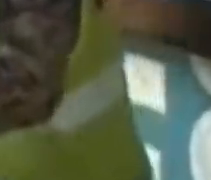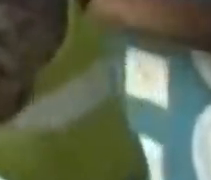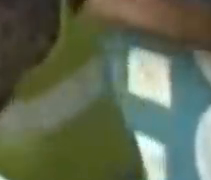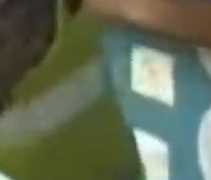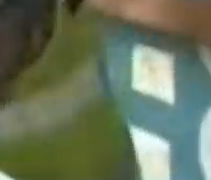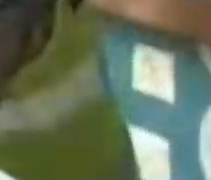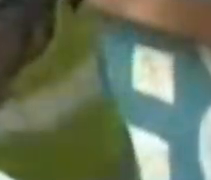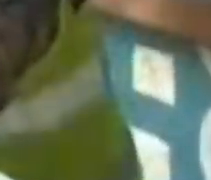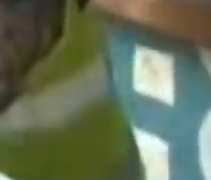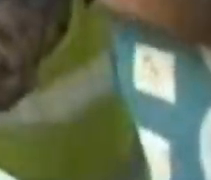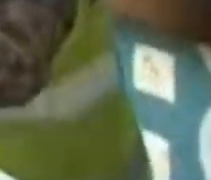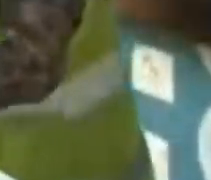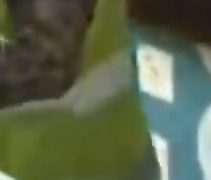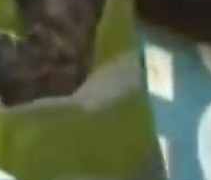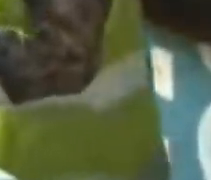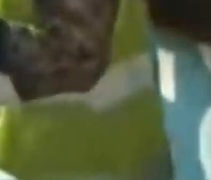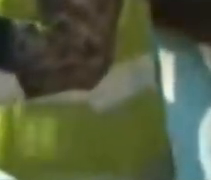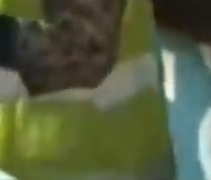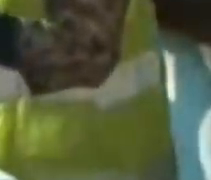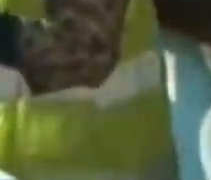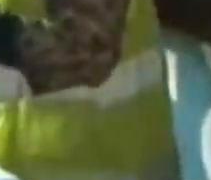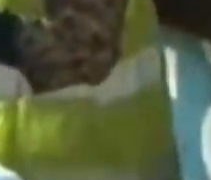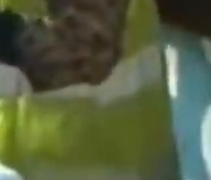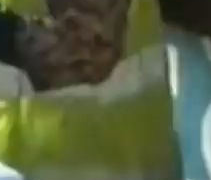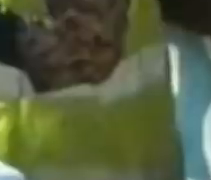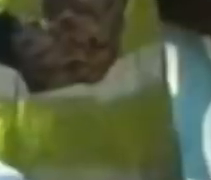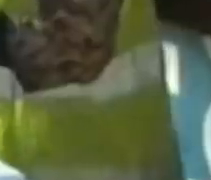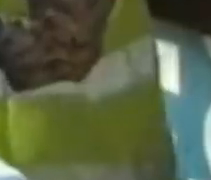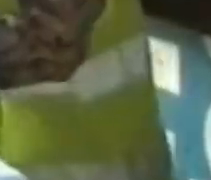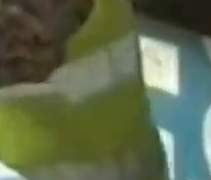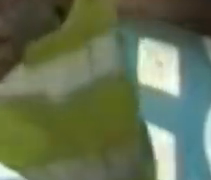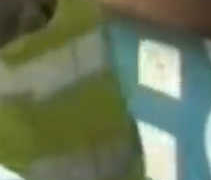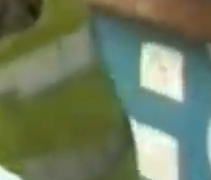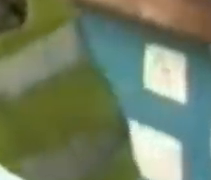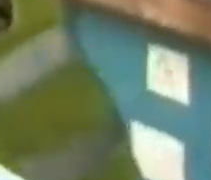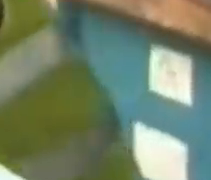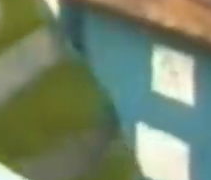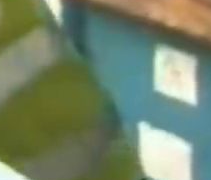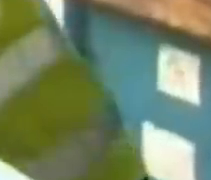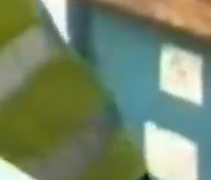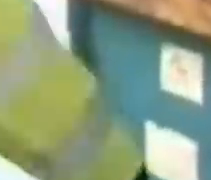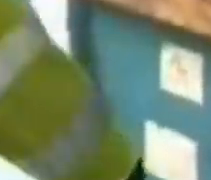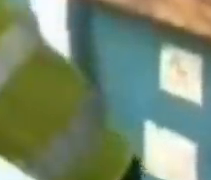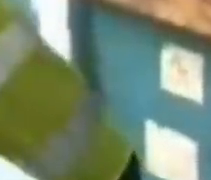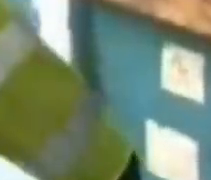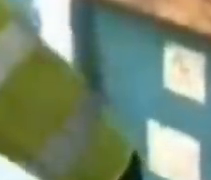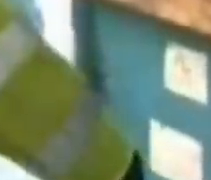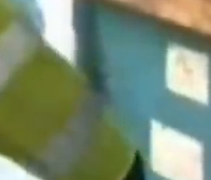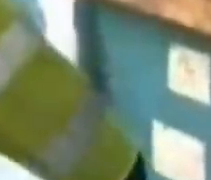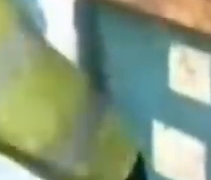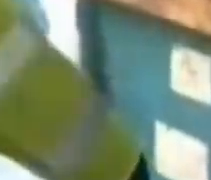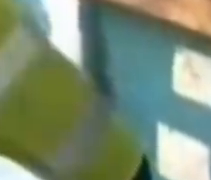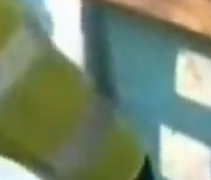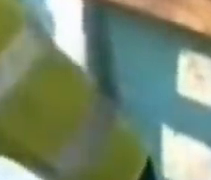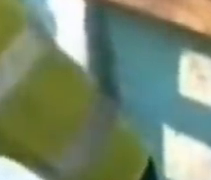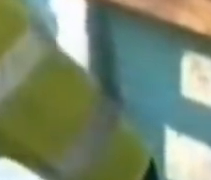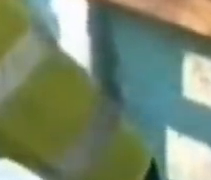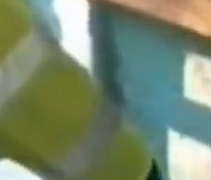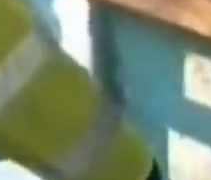Shein amewatoa hofu wananchi na kusisitiza kuwa kila Mzanzibari atapata kitambulisho hicho.